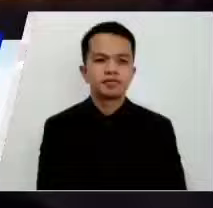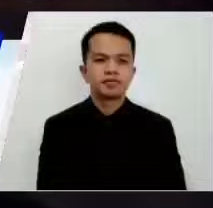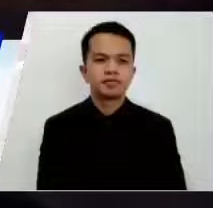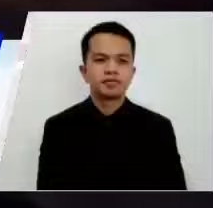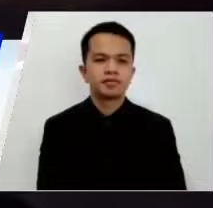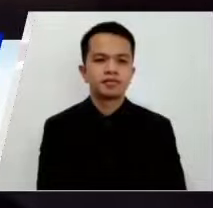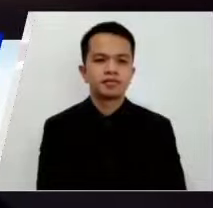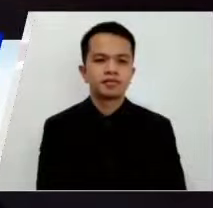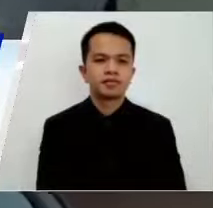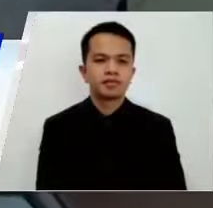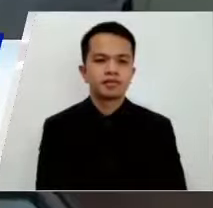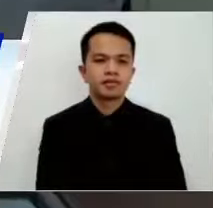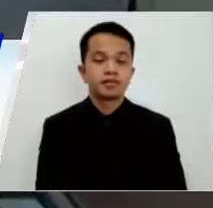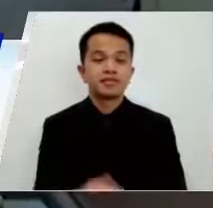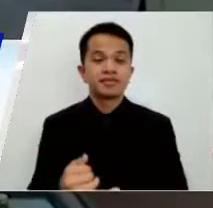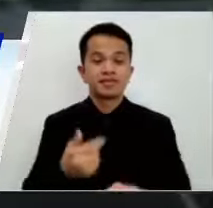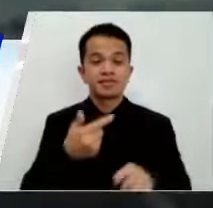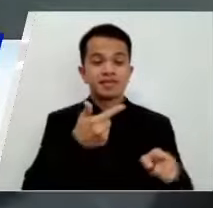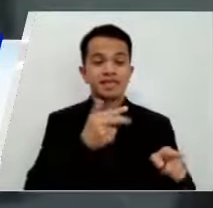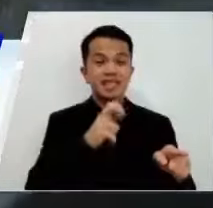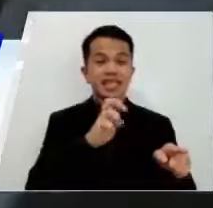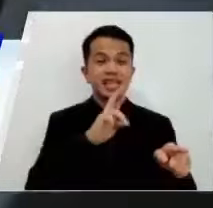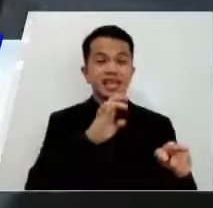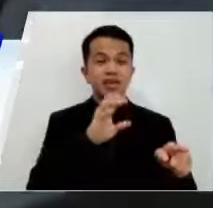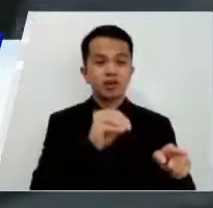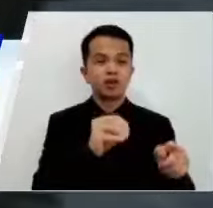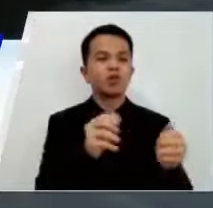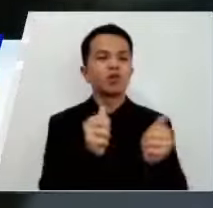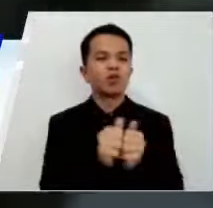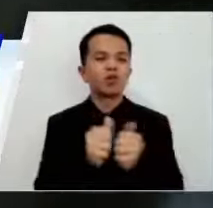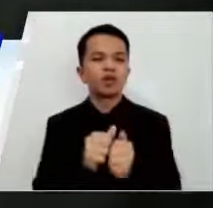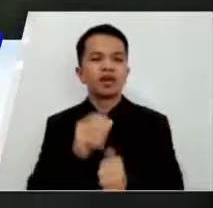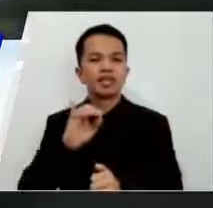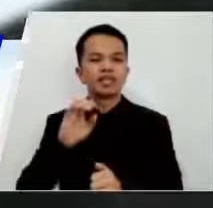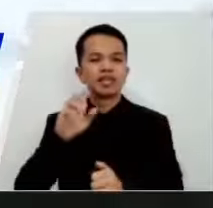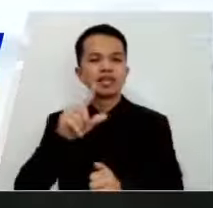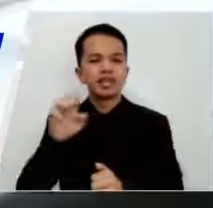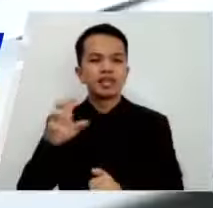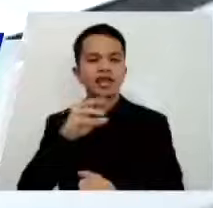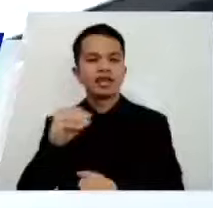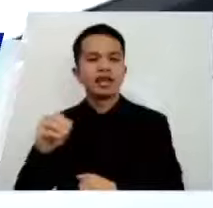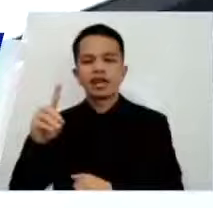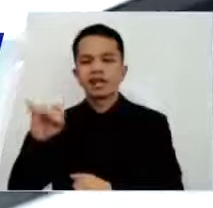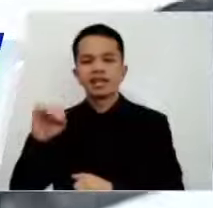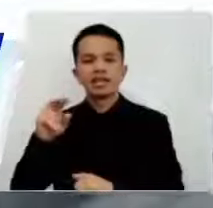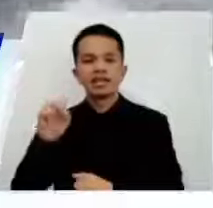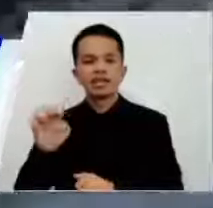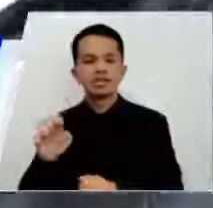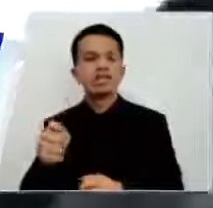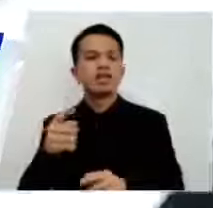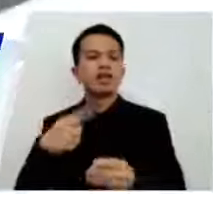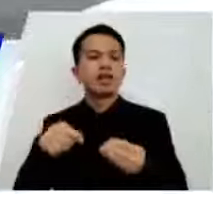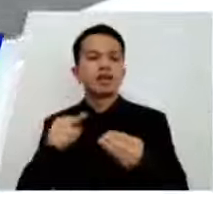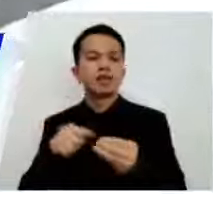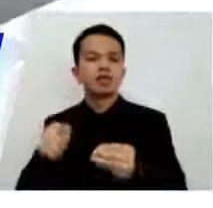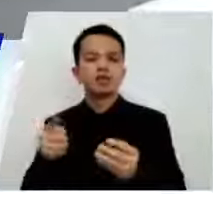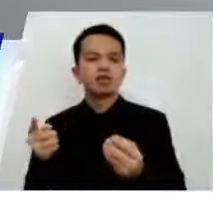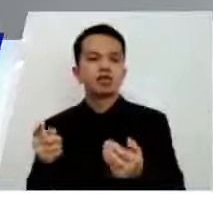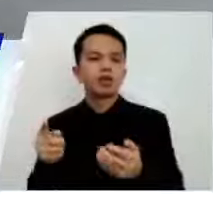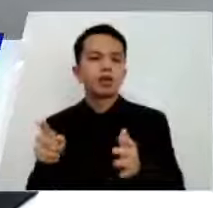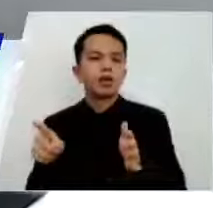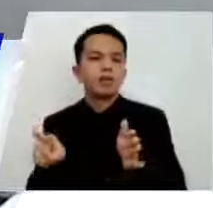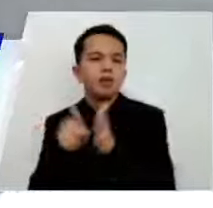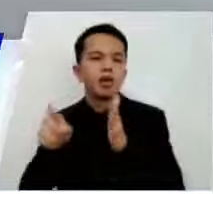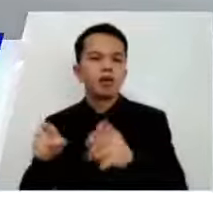Si Guerrero ay co-accused ni Cedric Lee at Denise Cornejo na na-convict sa kasong serious illegal detention for ransom na inihain